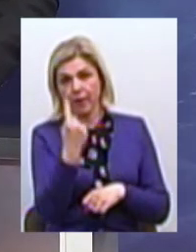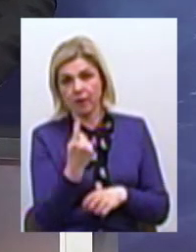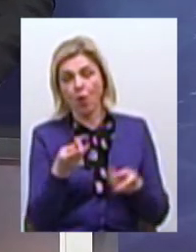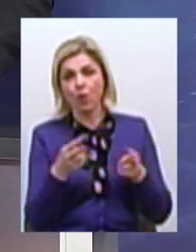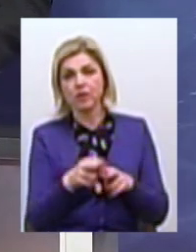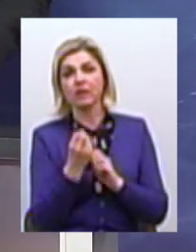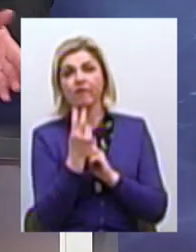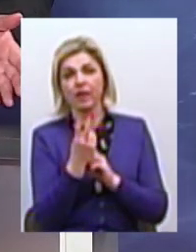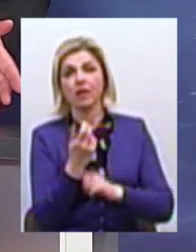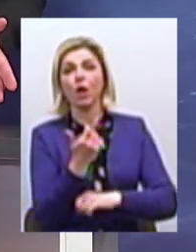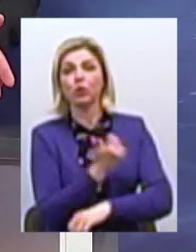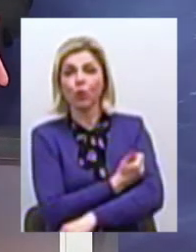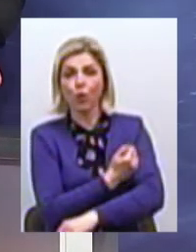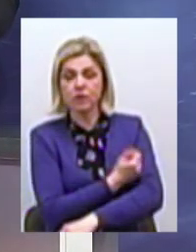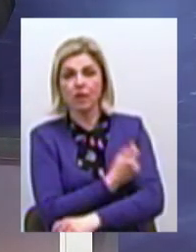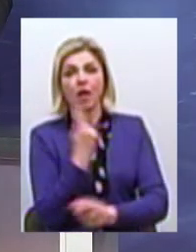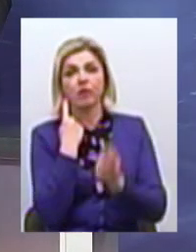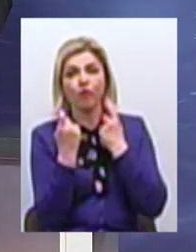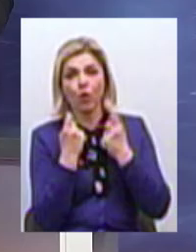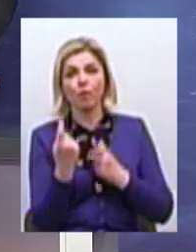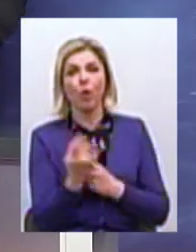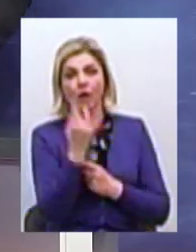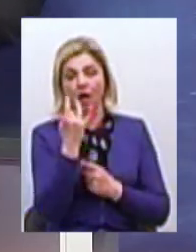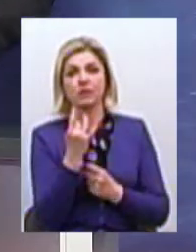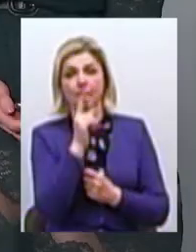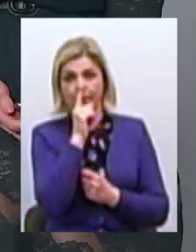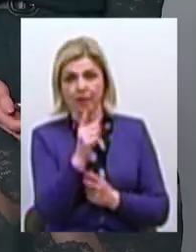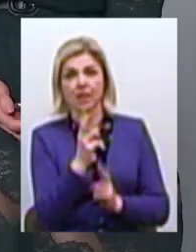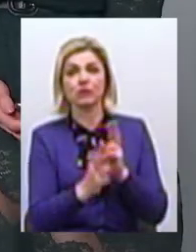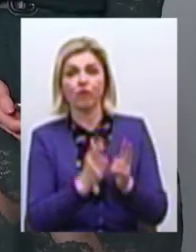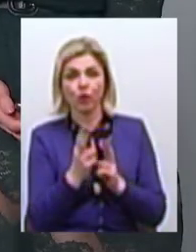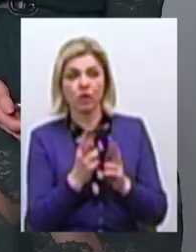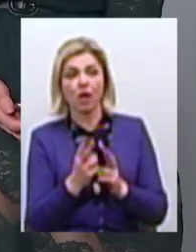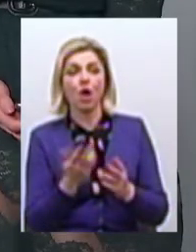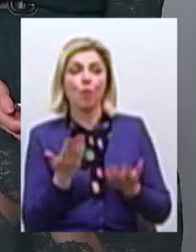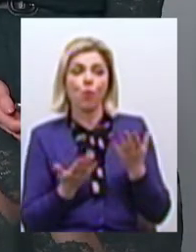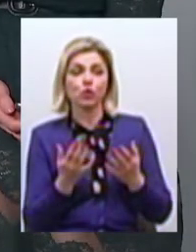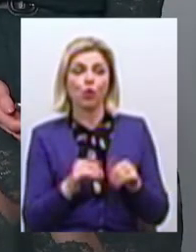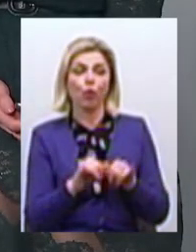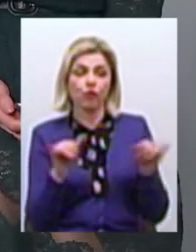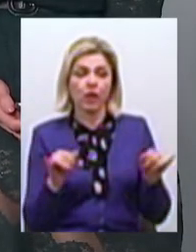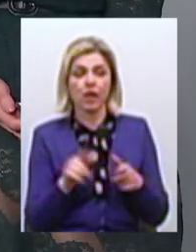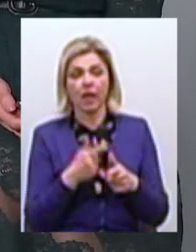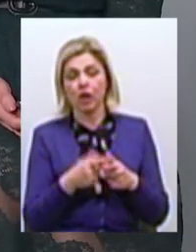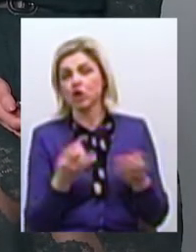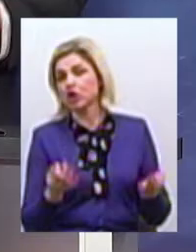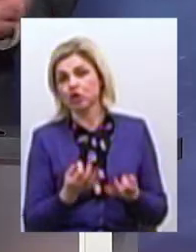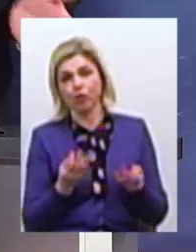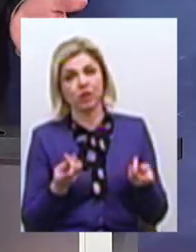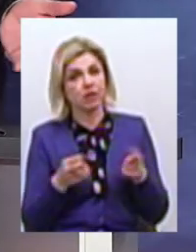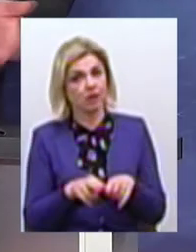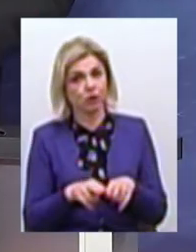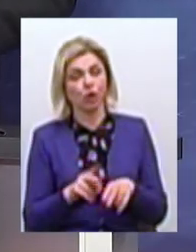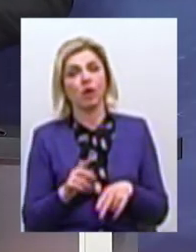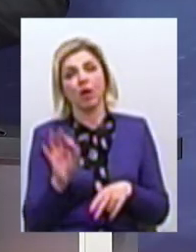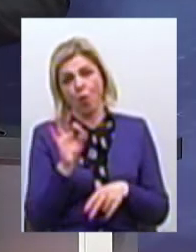12 доз. Інформація лише раз на місяць оновлюється, тому невідомо, чи є вони зараз. Можливо, збільшилося, можливо, взагалі нічого не залишилось. Це